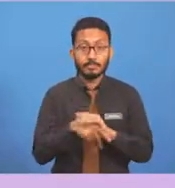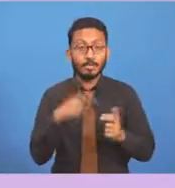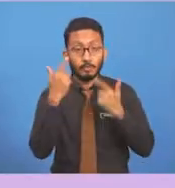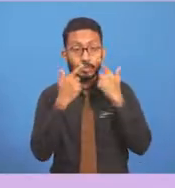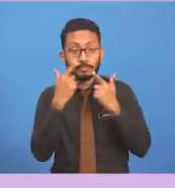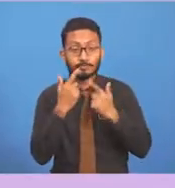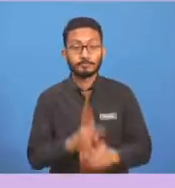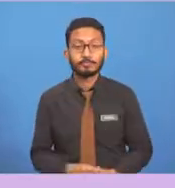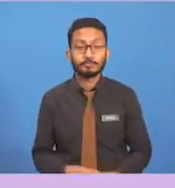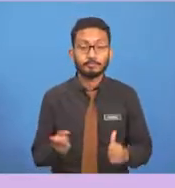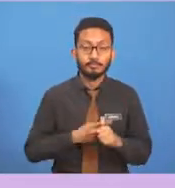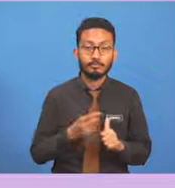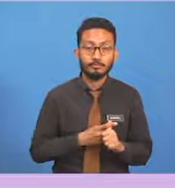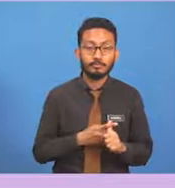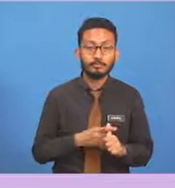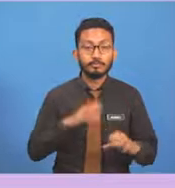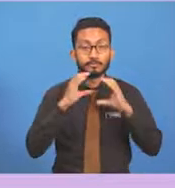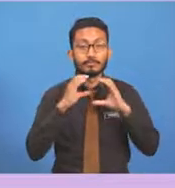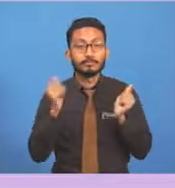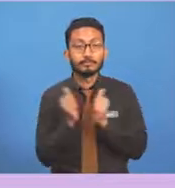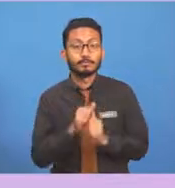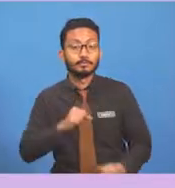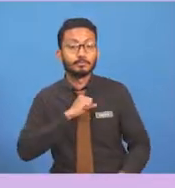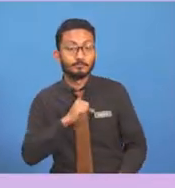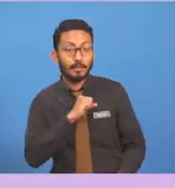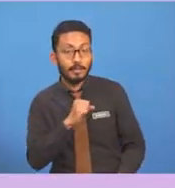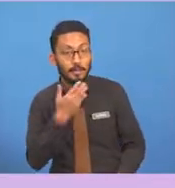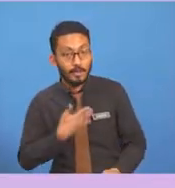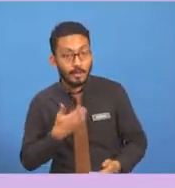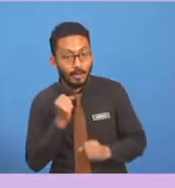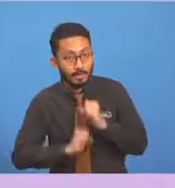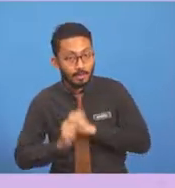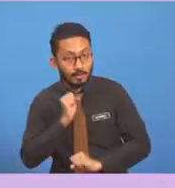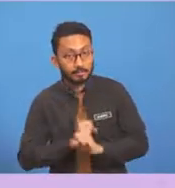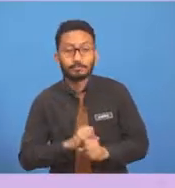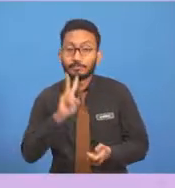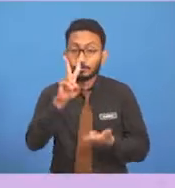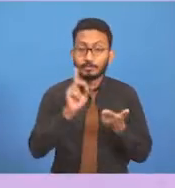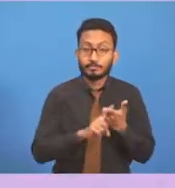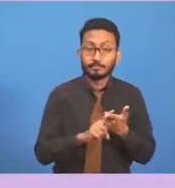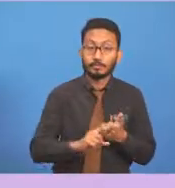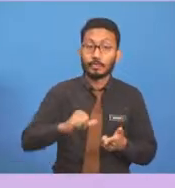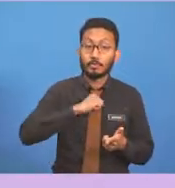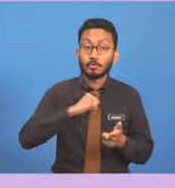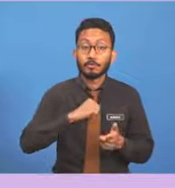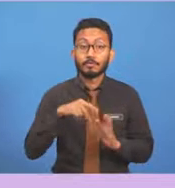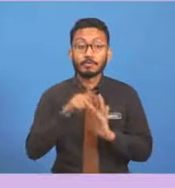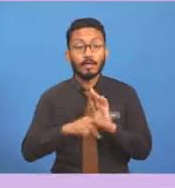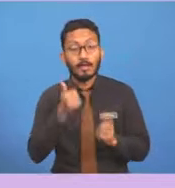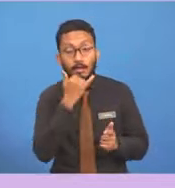Pertama, bercakap dengan sopan santun. Kedua, mengaku kesalahan dan meminta